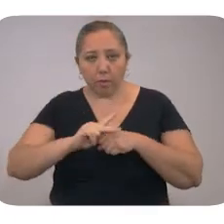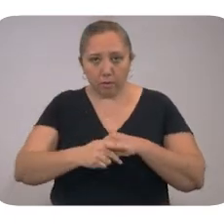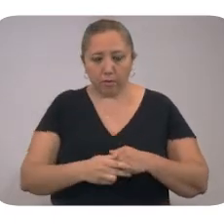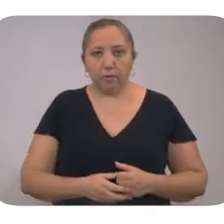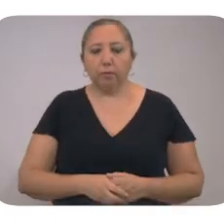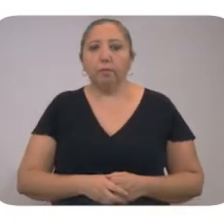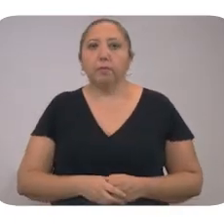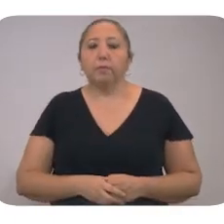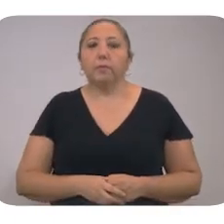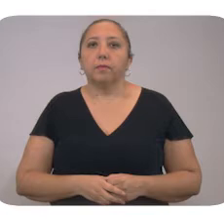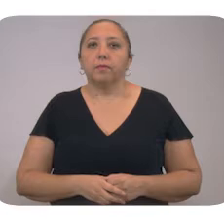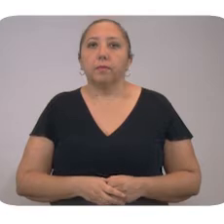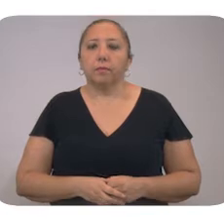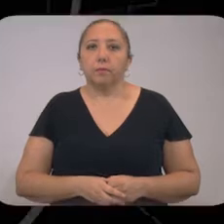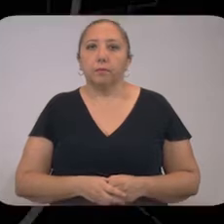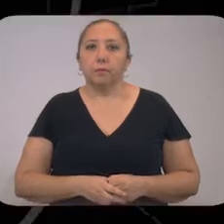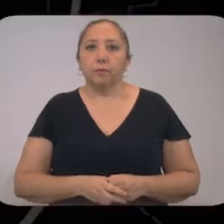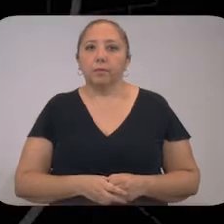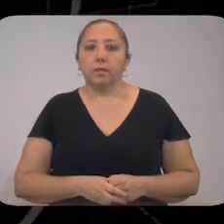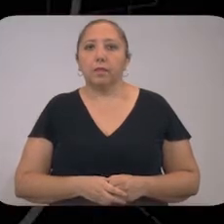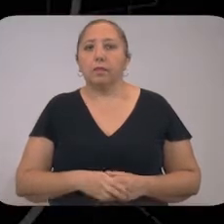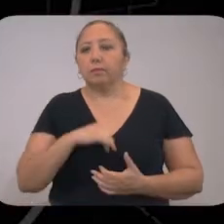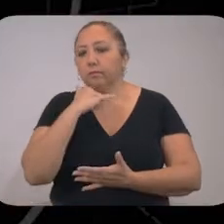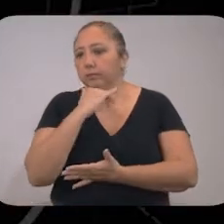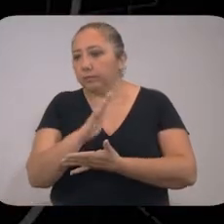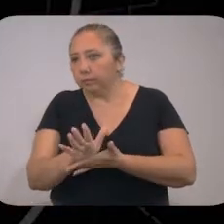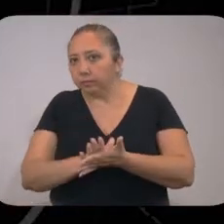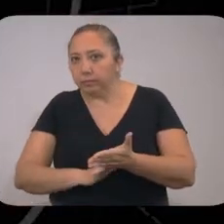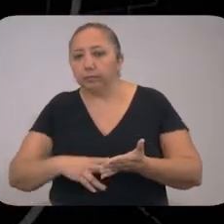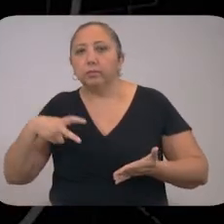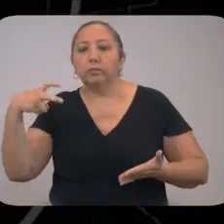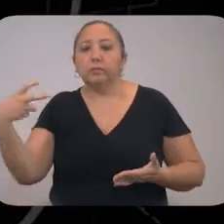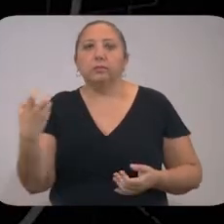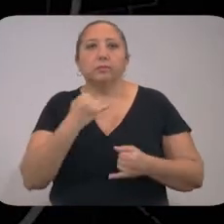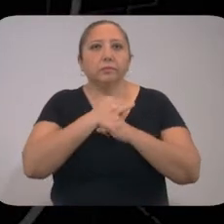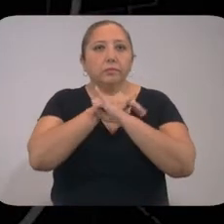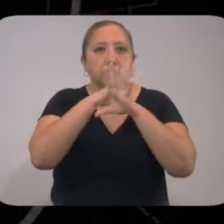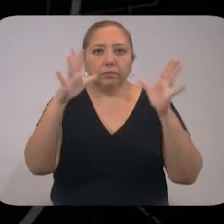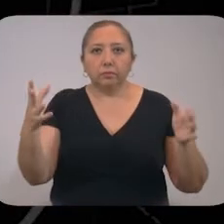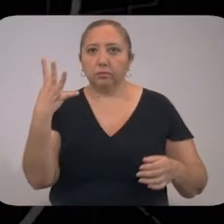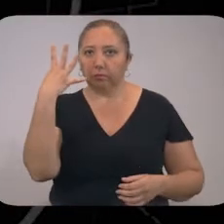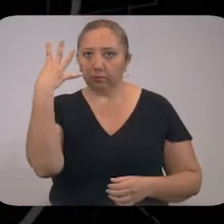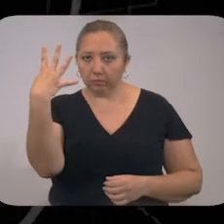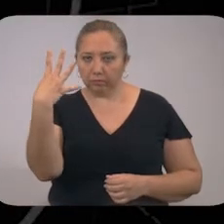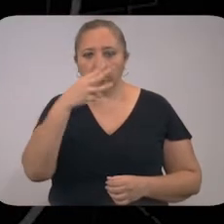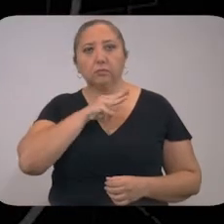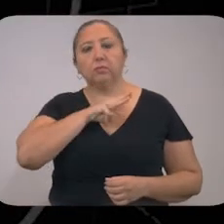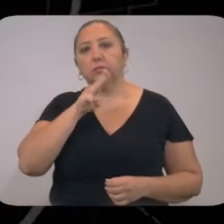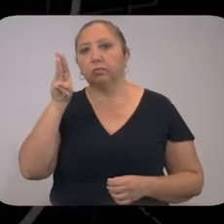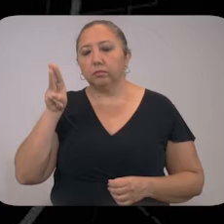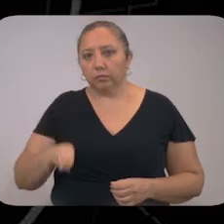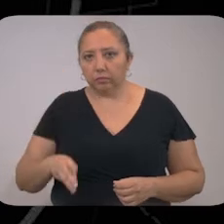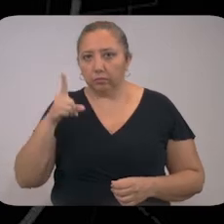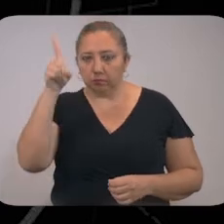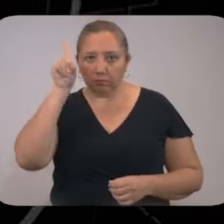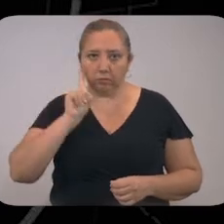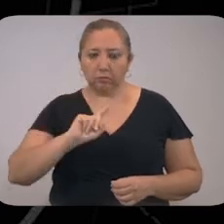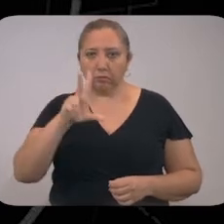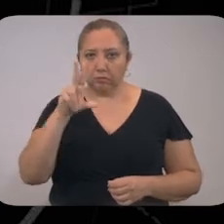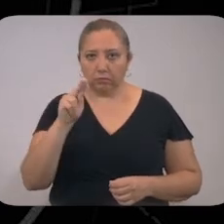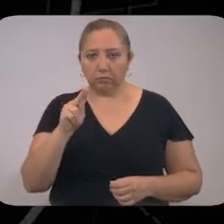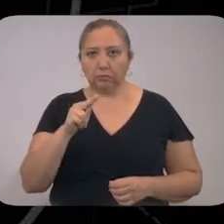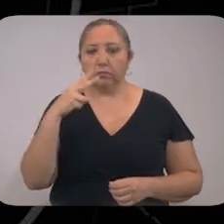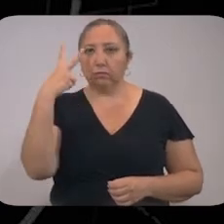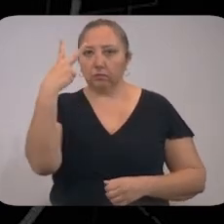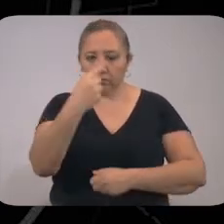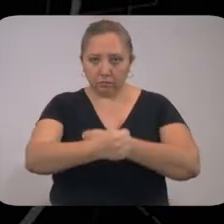Signali del Cajakbaltucajil, Jo, Mash Yash Saihan Diabetesti, Talamiletilu Presión, Yetel Beshan tu riñones.